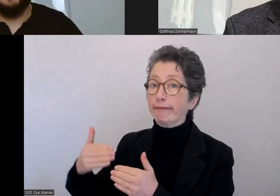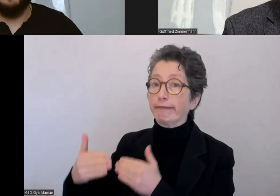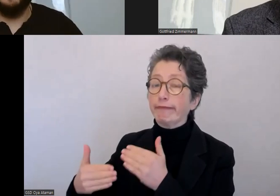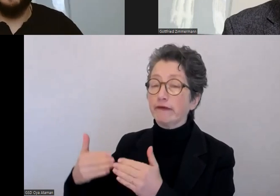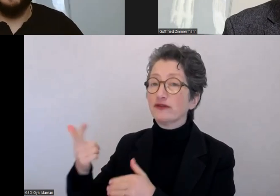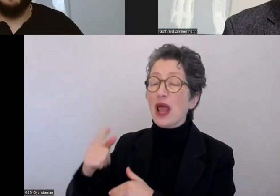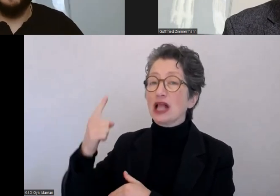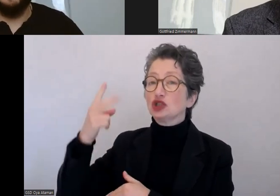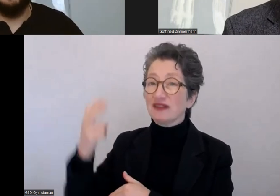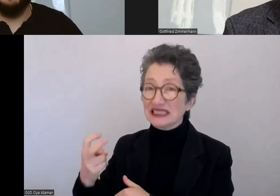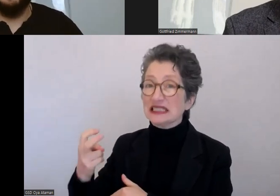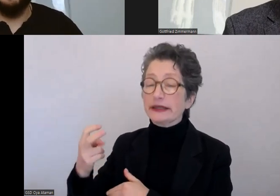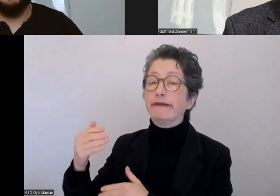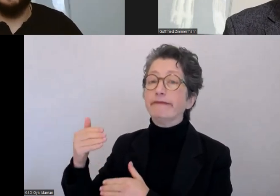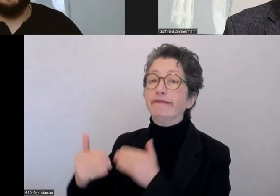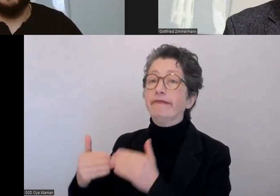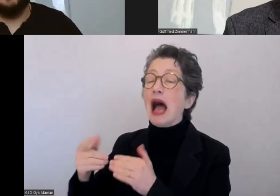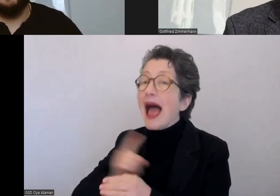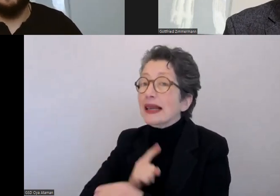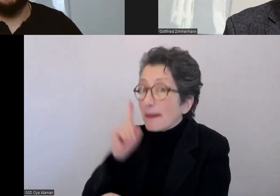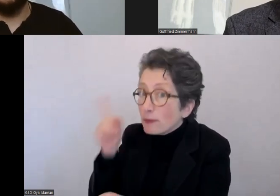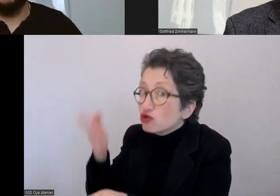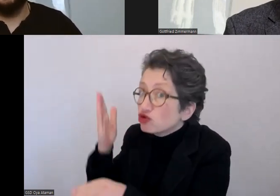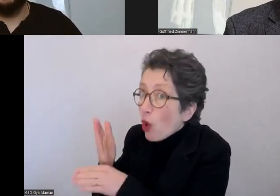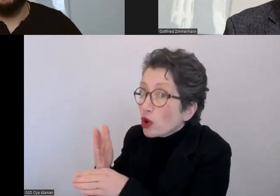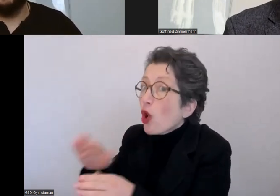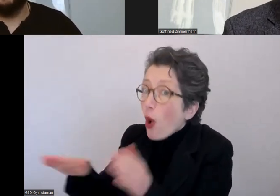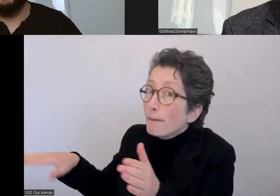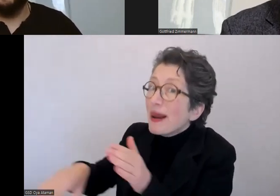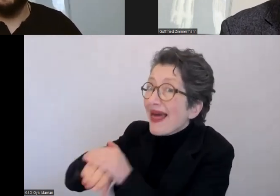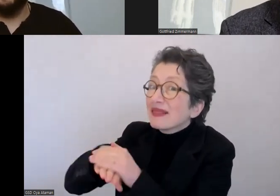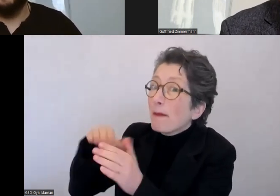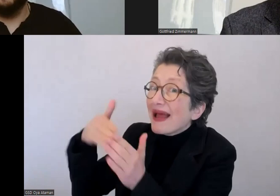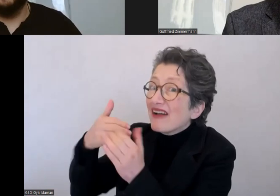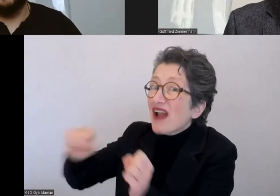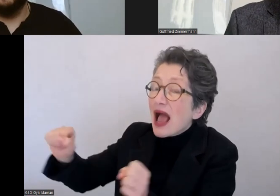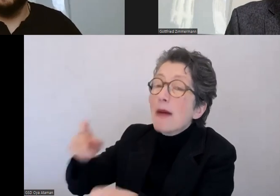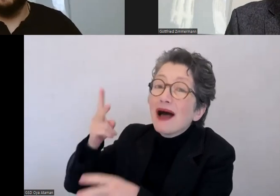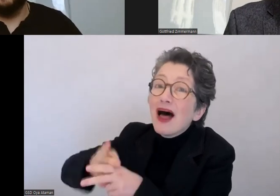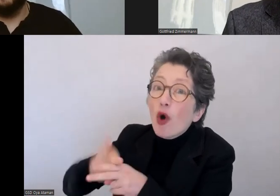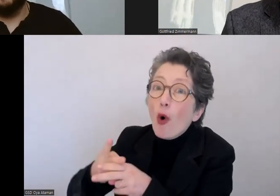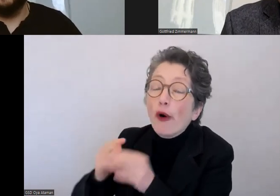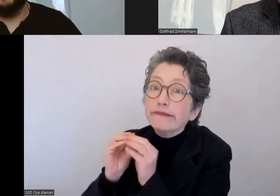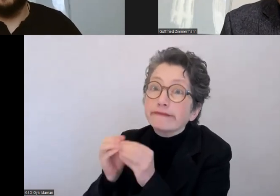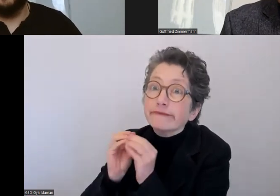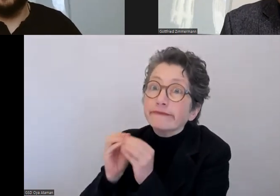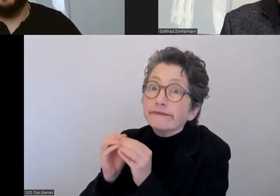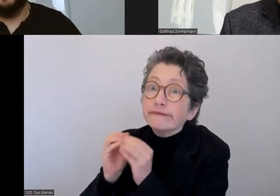komplett barrierefrei sein müssen und wir immer noch große Defizite hier sehen.